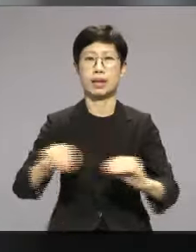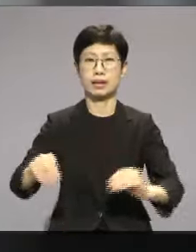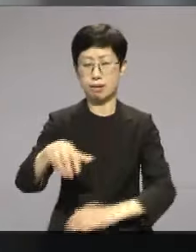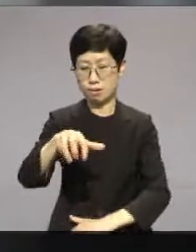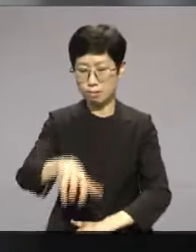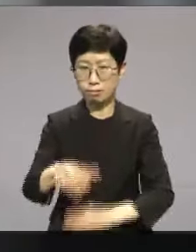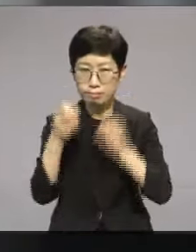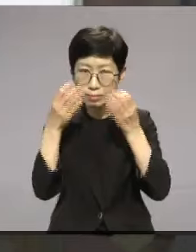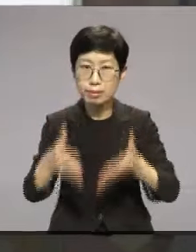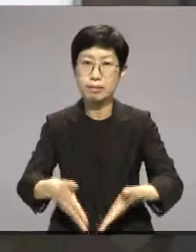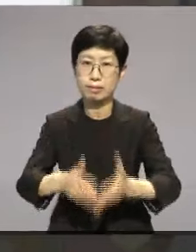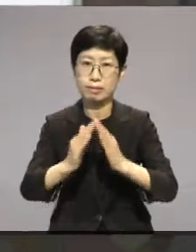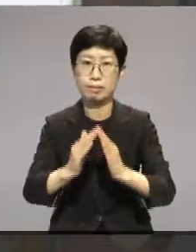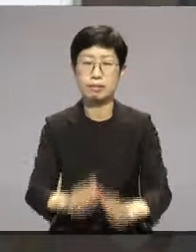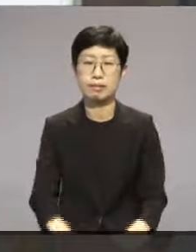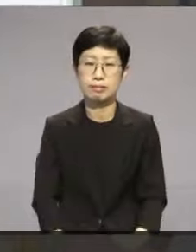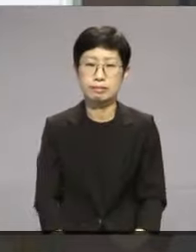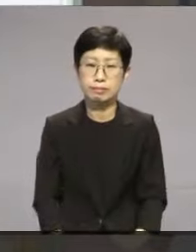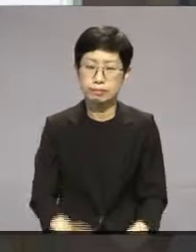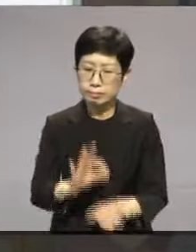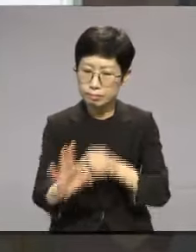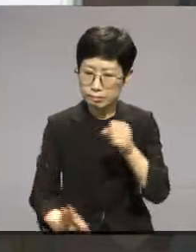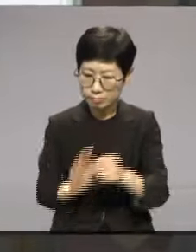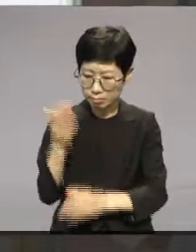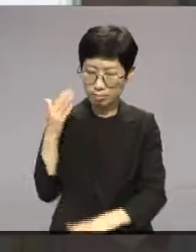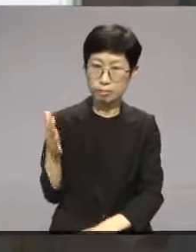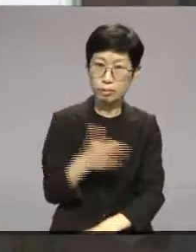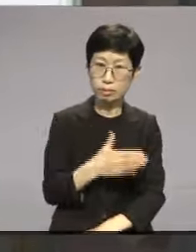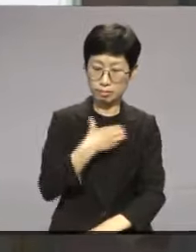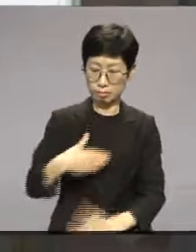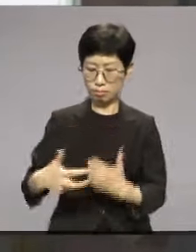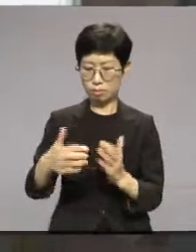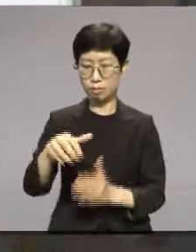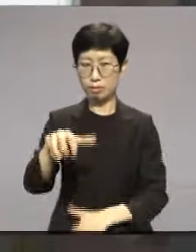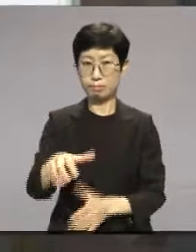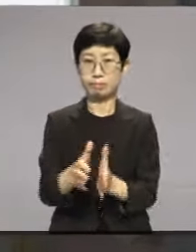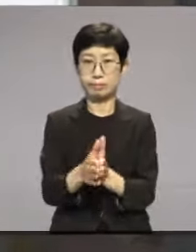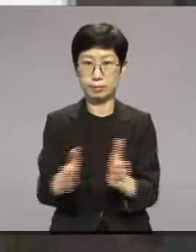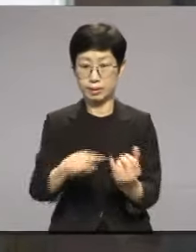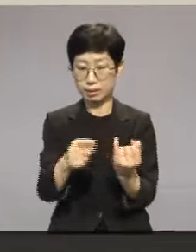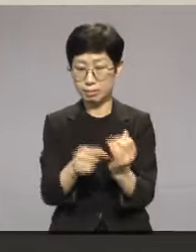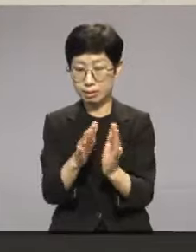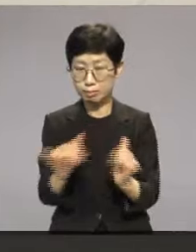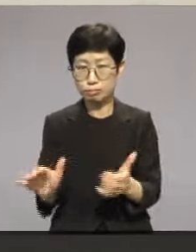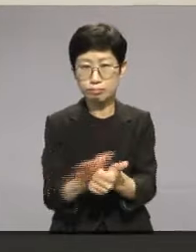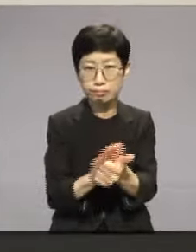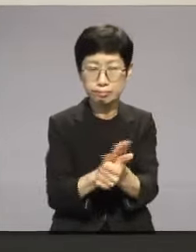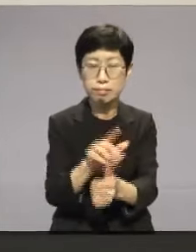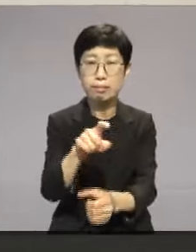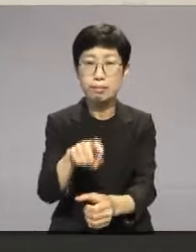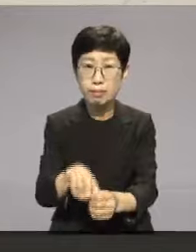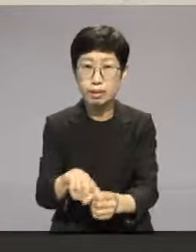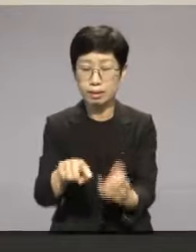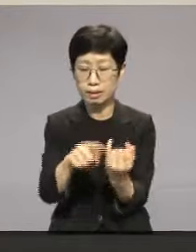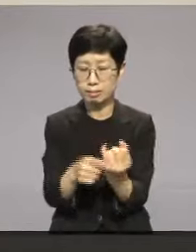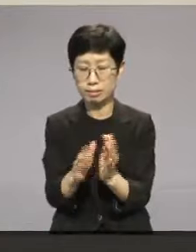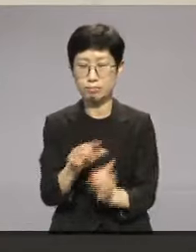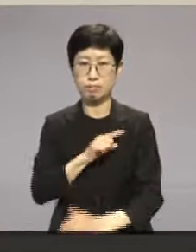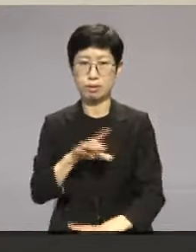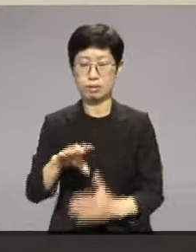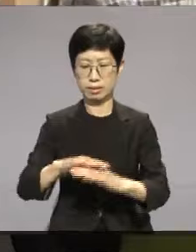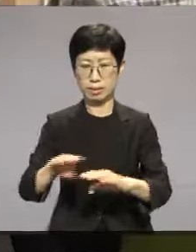민원창구의 개설입니다. 약 10년 전부터 보건소 등을 시작으로 임산부를 배려하기 위해 임산부